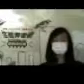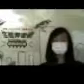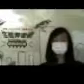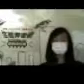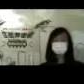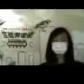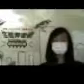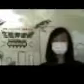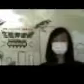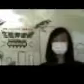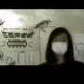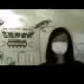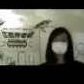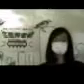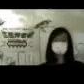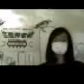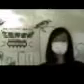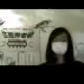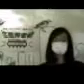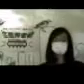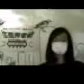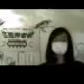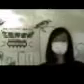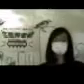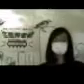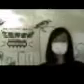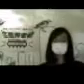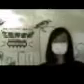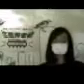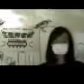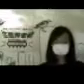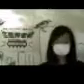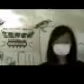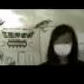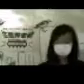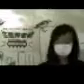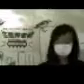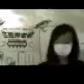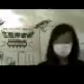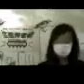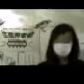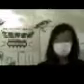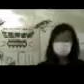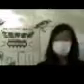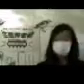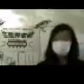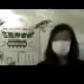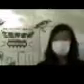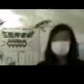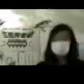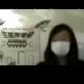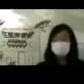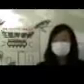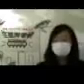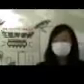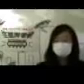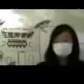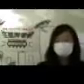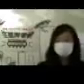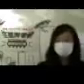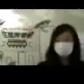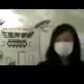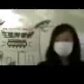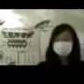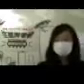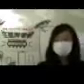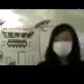除咗樹之外咧，其實石牆上邊咧都有好多唔同嘅植物咧可以生長嘅。咁啊，特別咧係